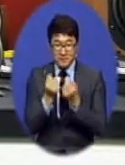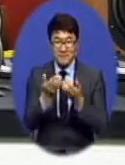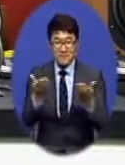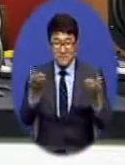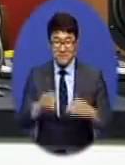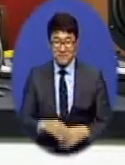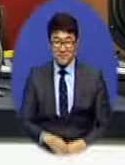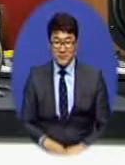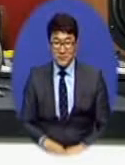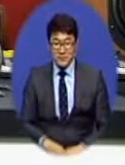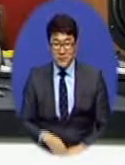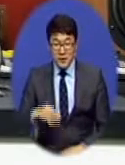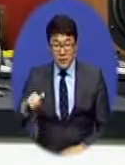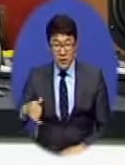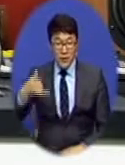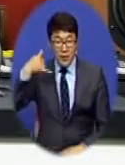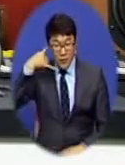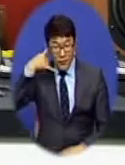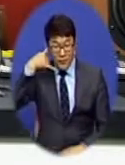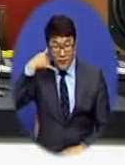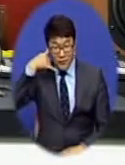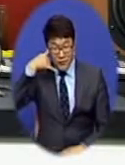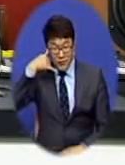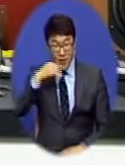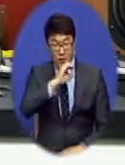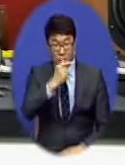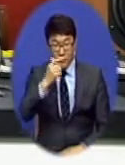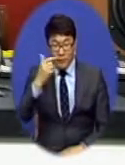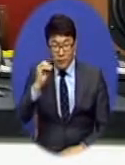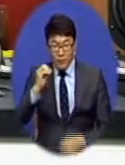네, 설명해 주시죠. 자, 수화기를 먼저 네. 드시고 네.